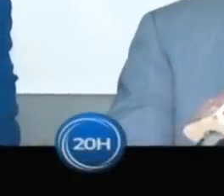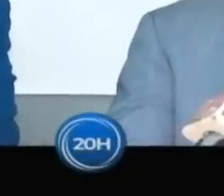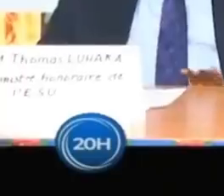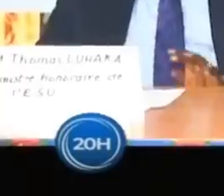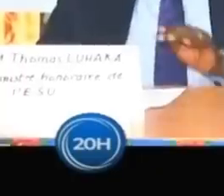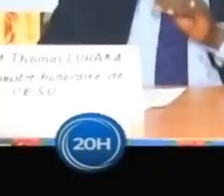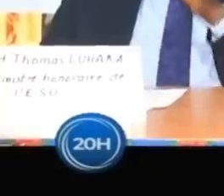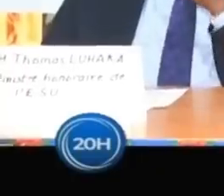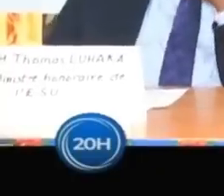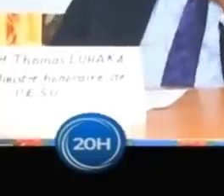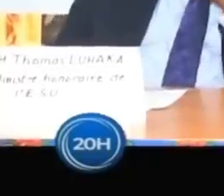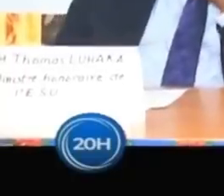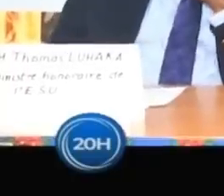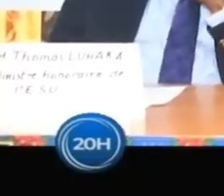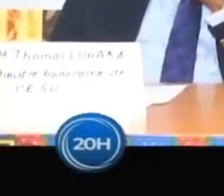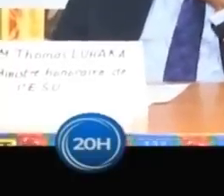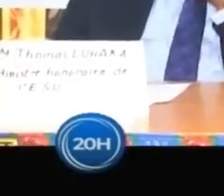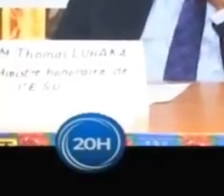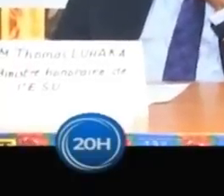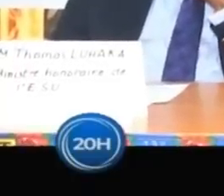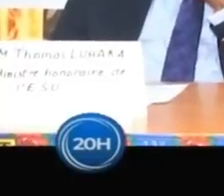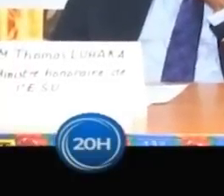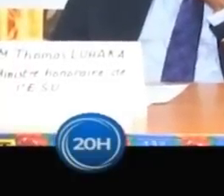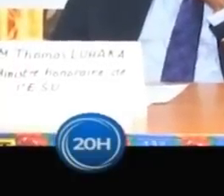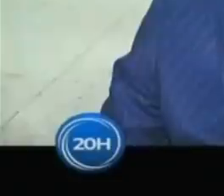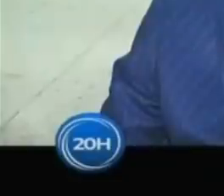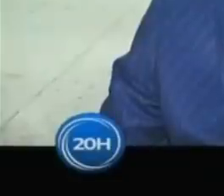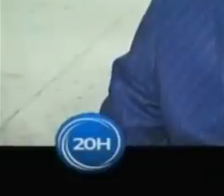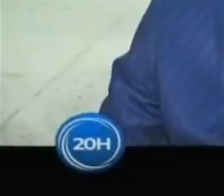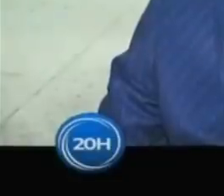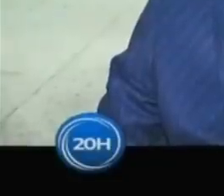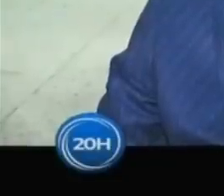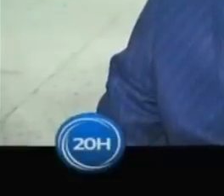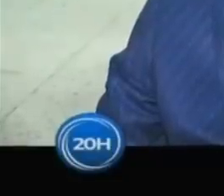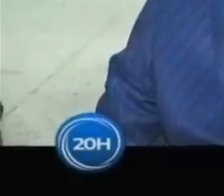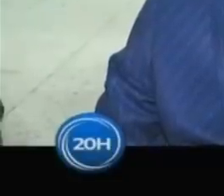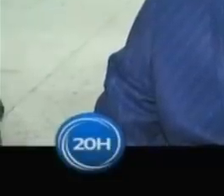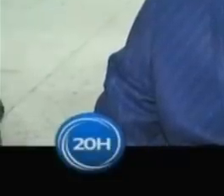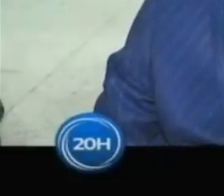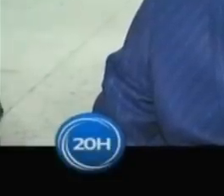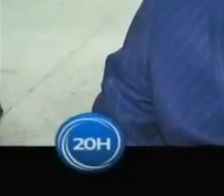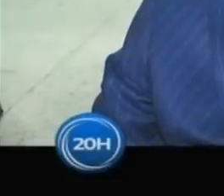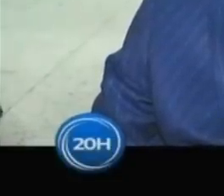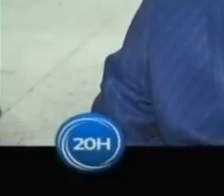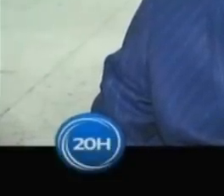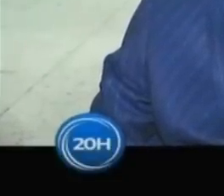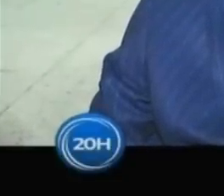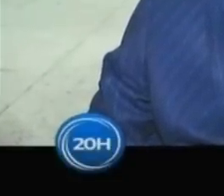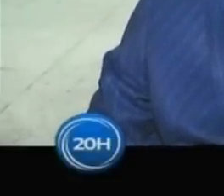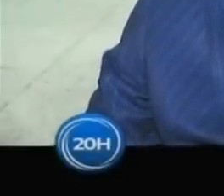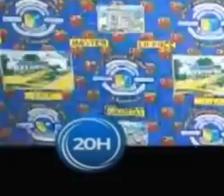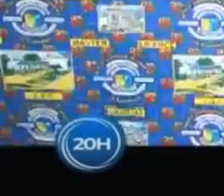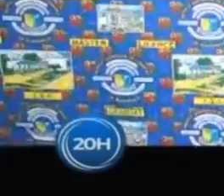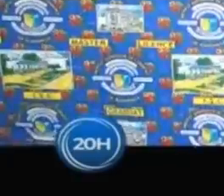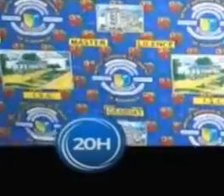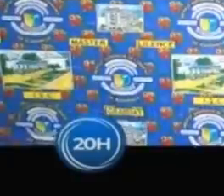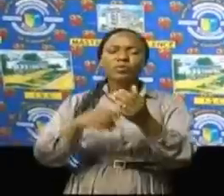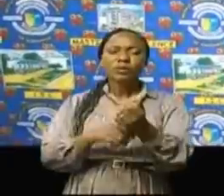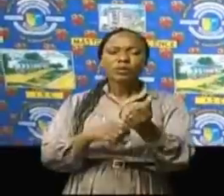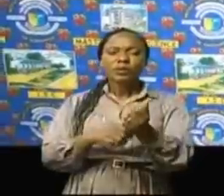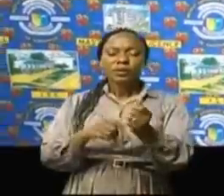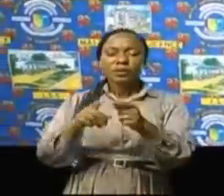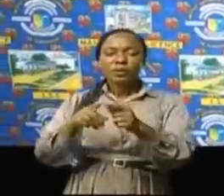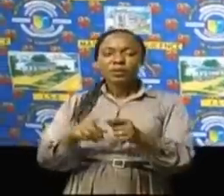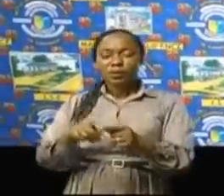notre pays, une journée scientifique s'invite à l'Institut supérieur de commerce de Kinshasa. Au podium, plusieurs orateurs se sont